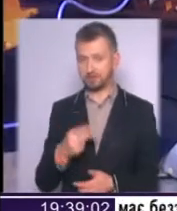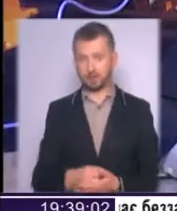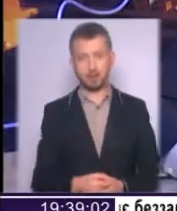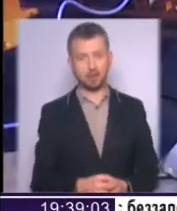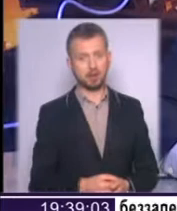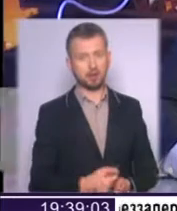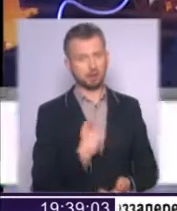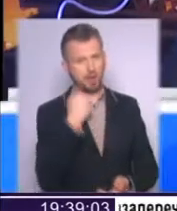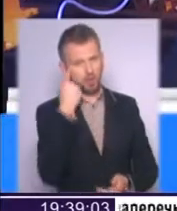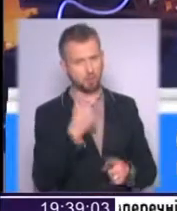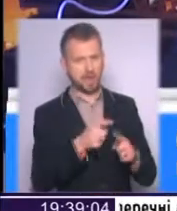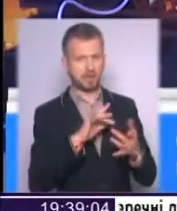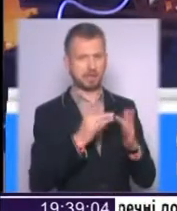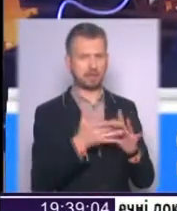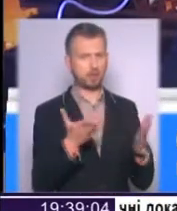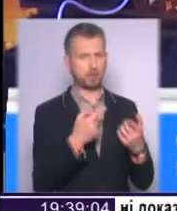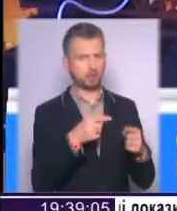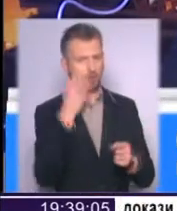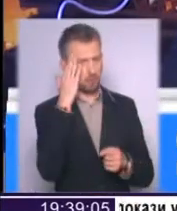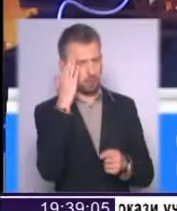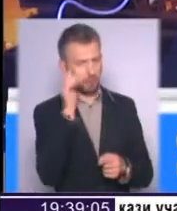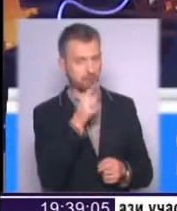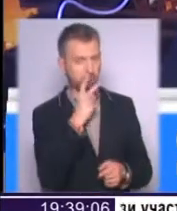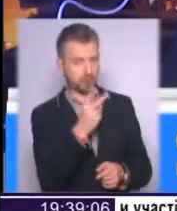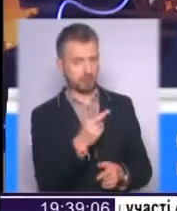інтернет, або ще якісь способи. Ви видите.